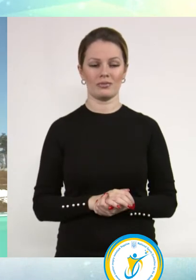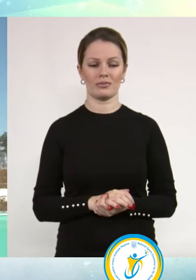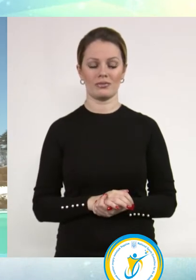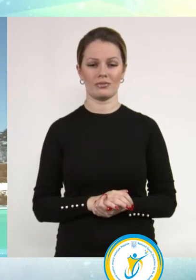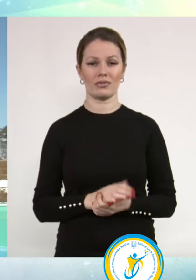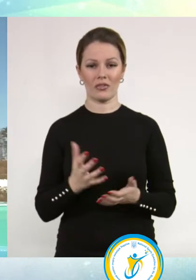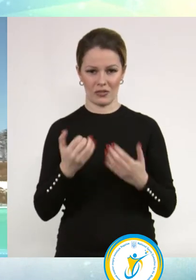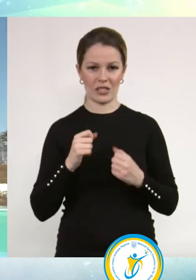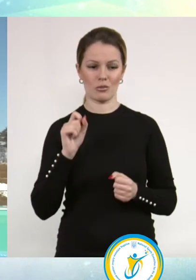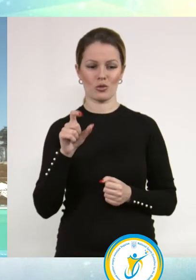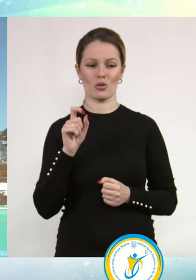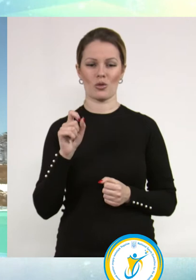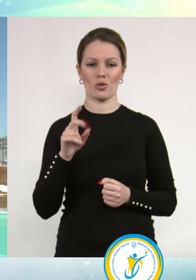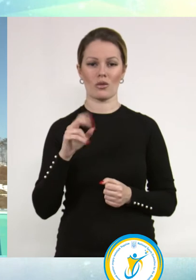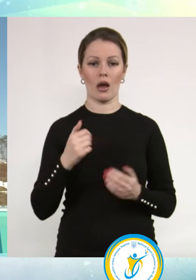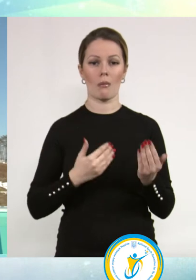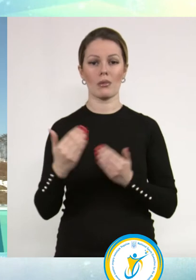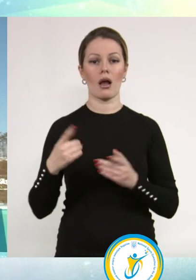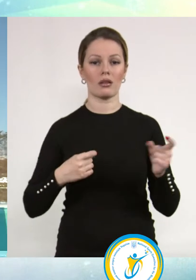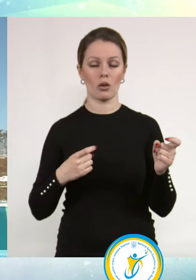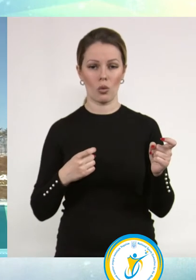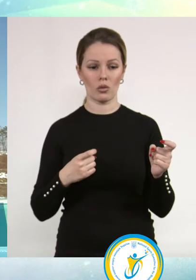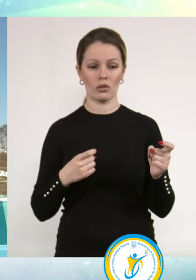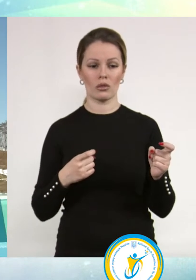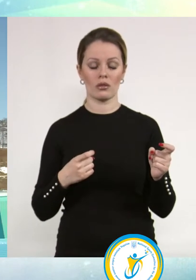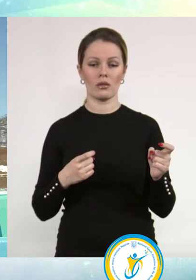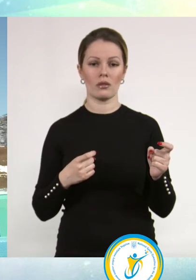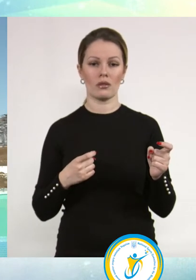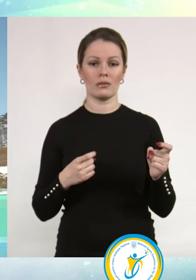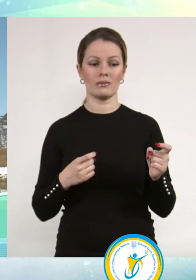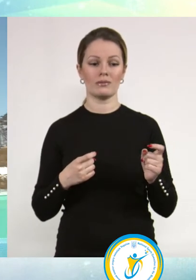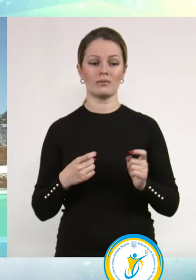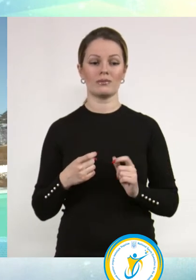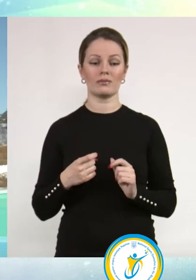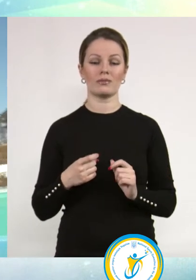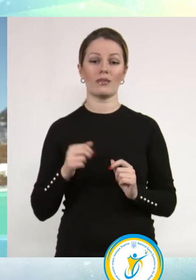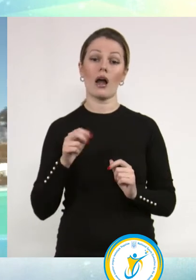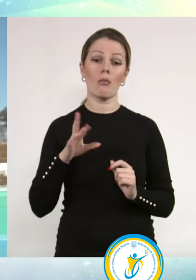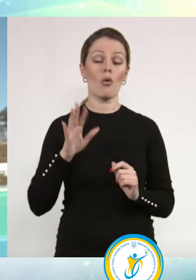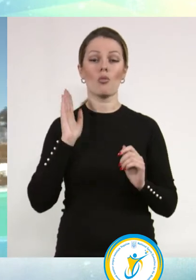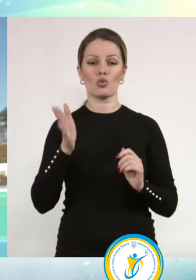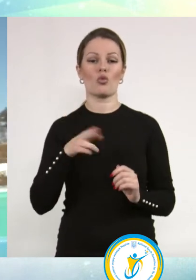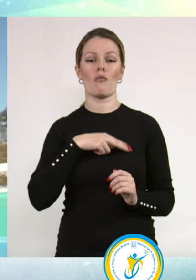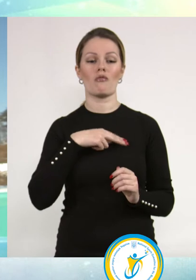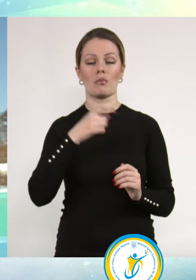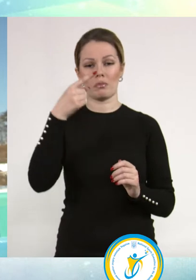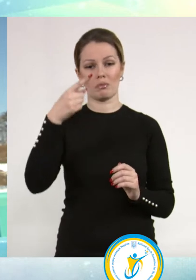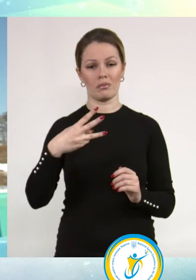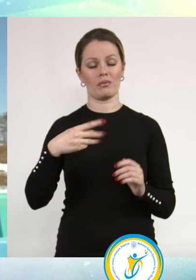Ні, візьму золото на біатлоні або буду в призах, це